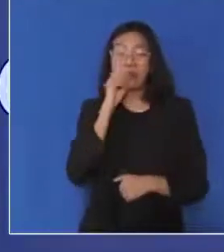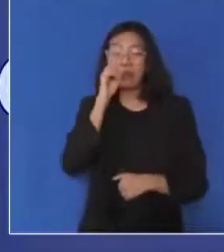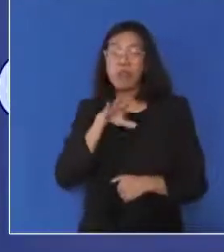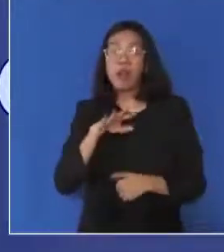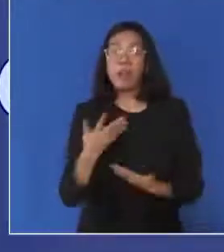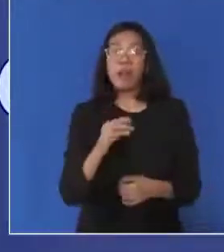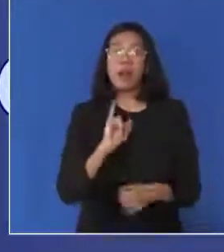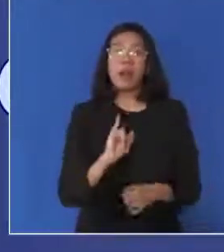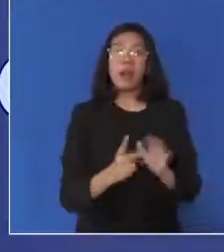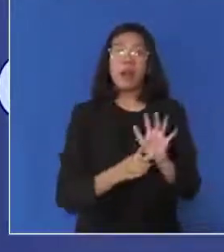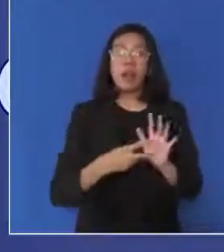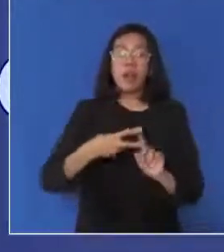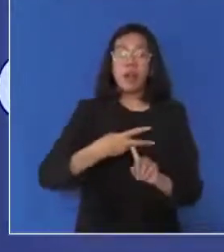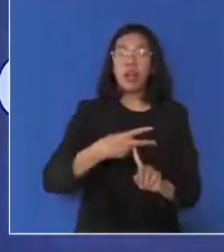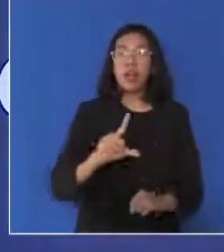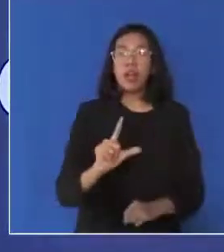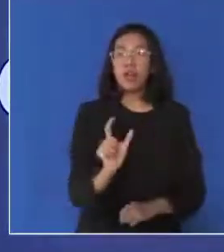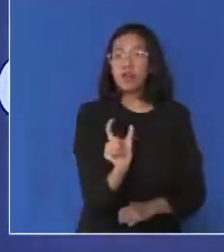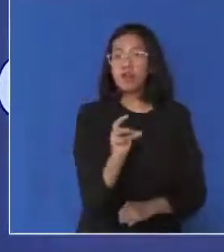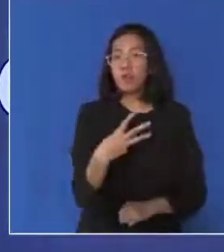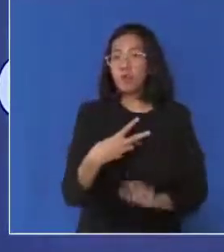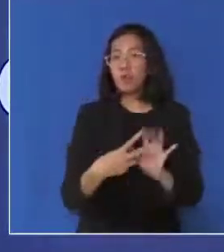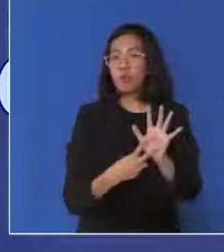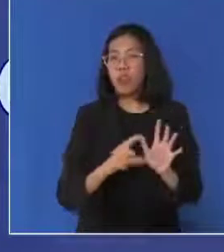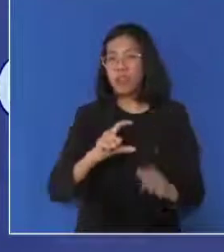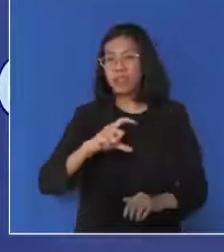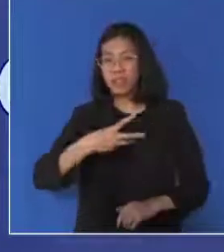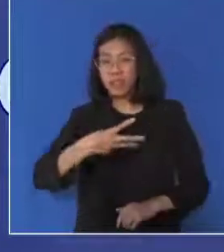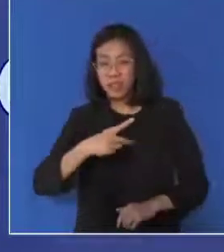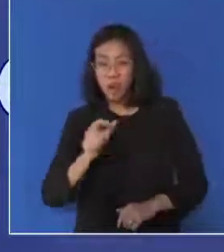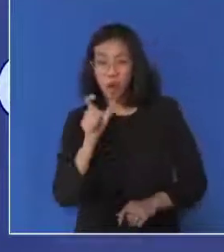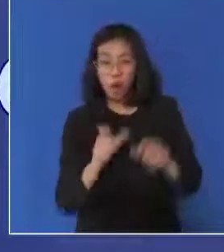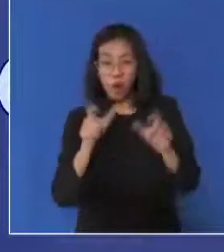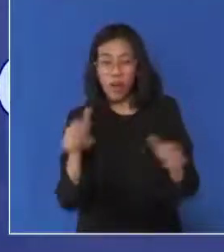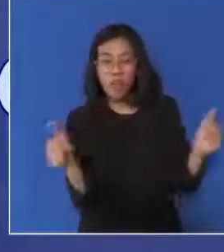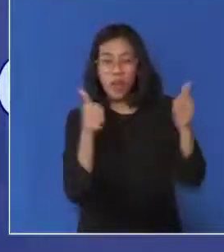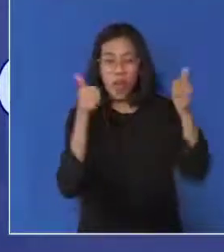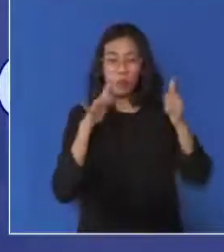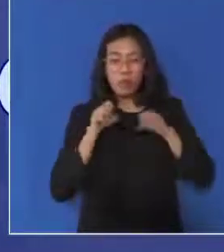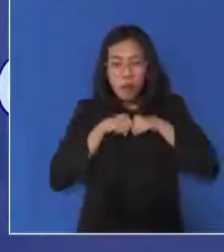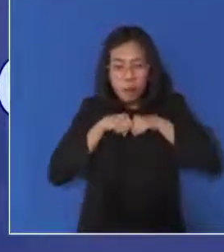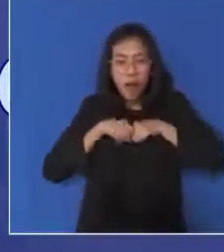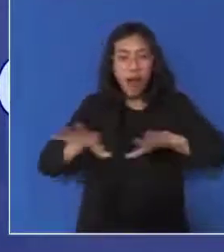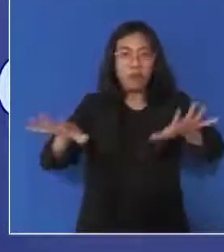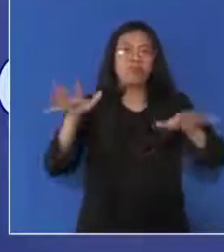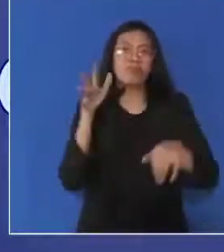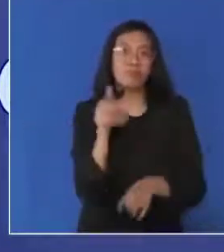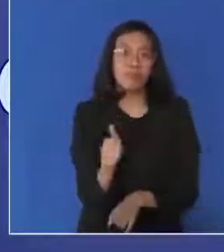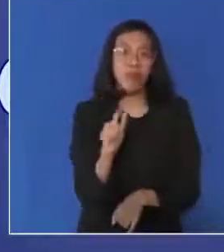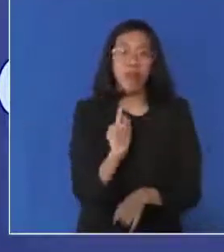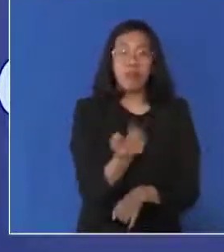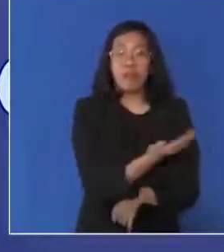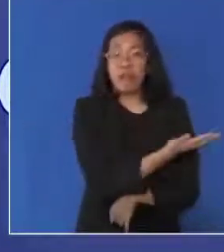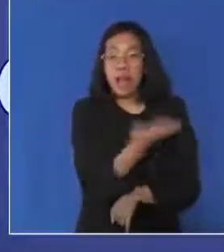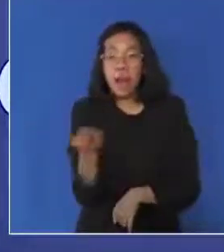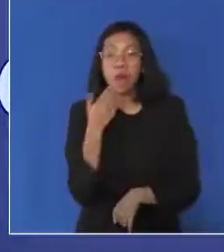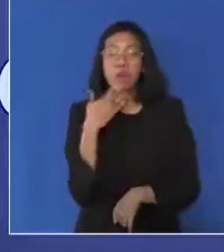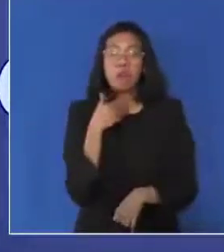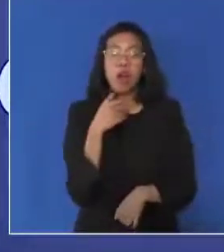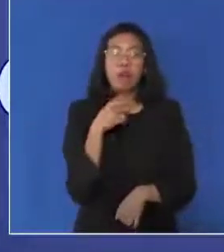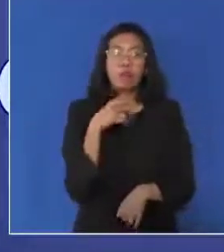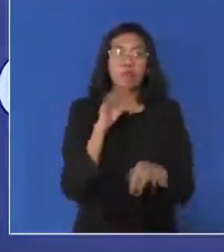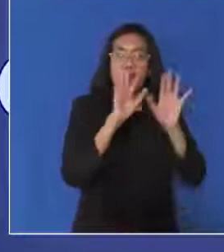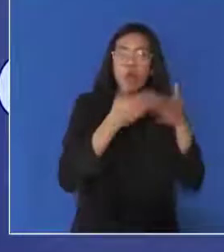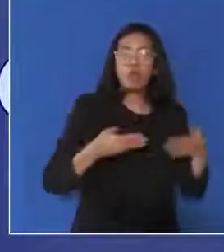situ dengan subscriber satu followers yang banyak ketahuilah begitu kita memiliki subscriber satu follower